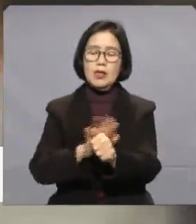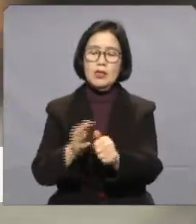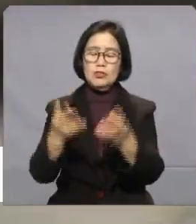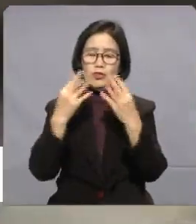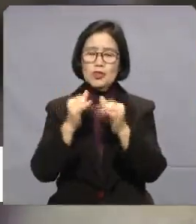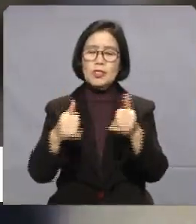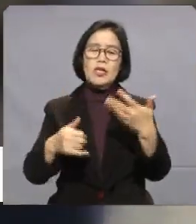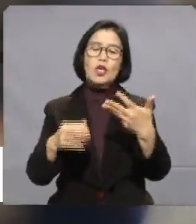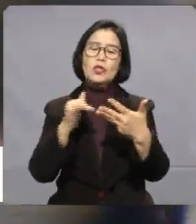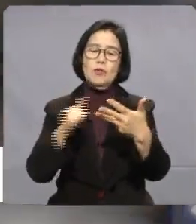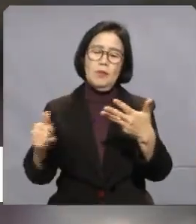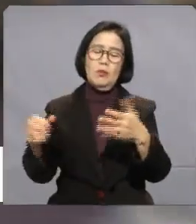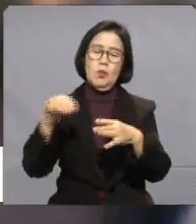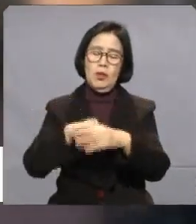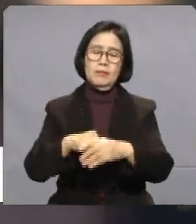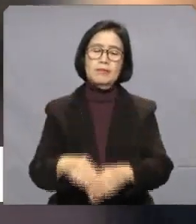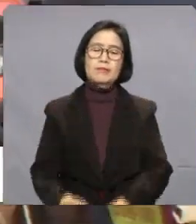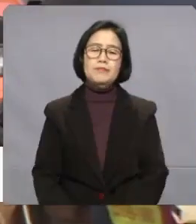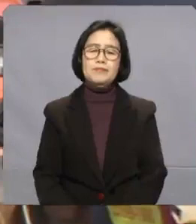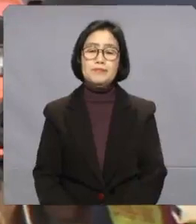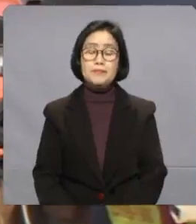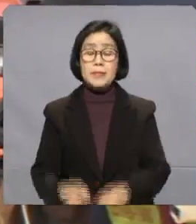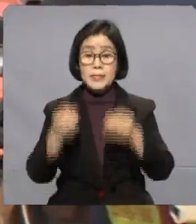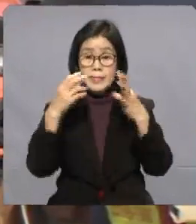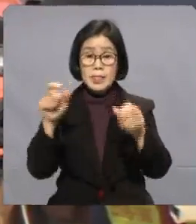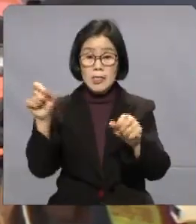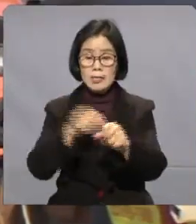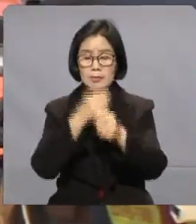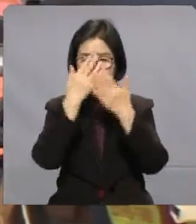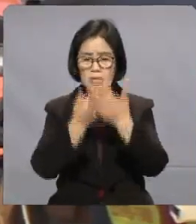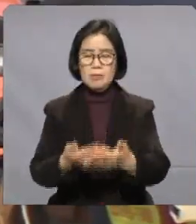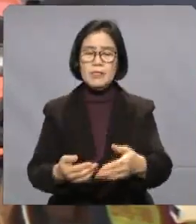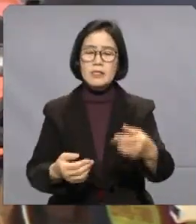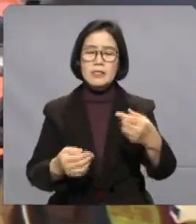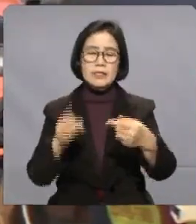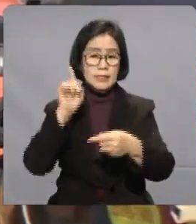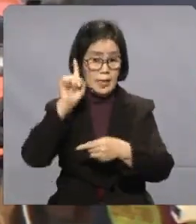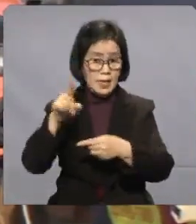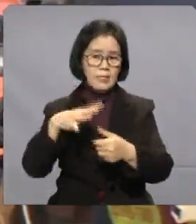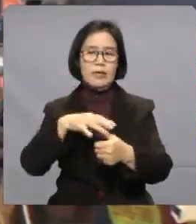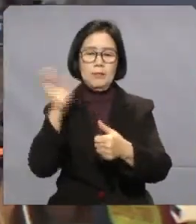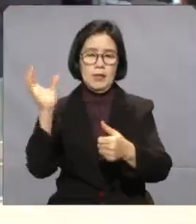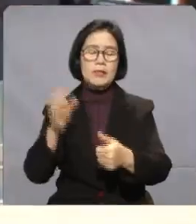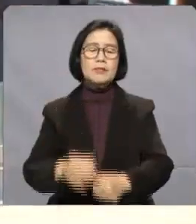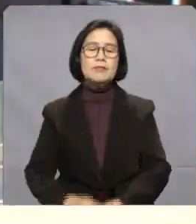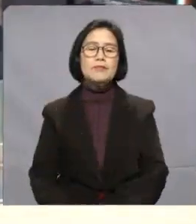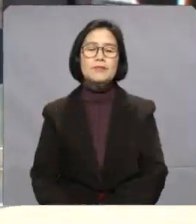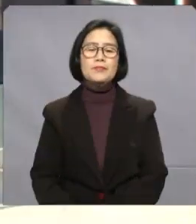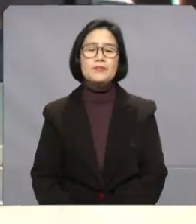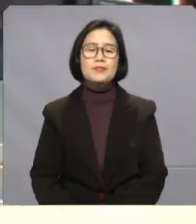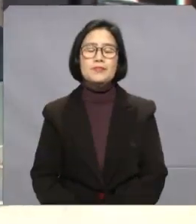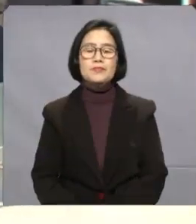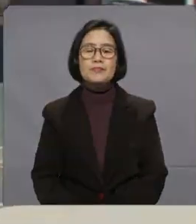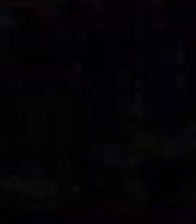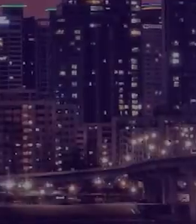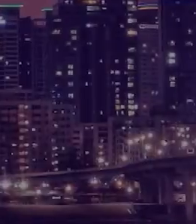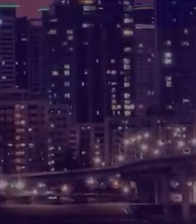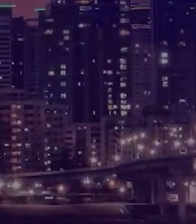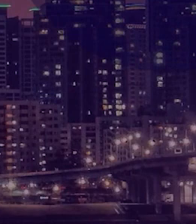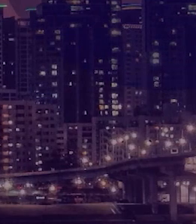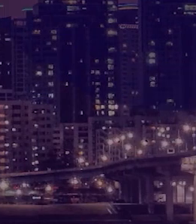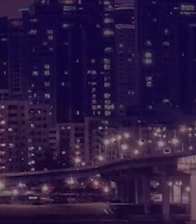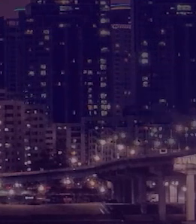등도 사면됐습니다. 이번 신년 특사는 28일자로 단행됩니다. OBS 뉴스 이상호입니다.